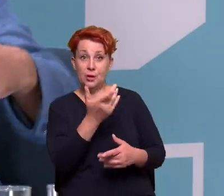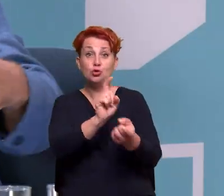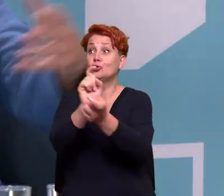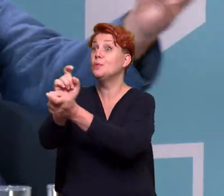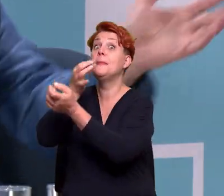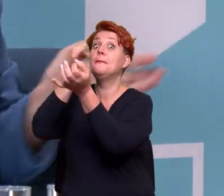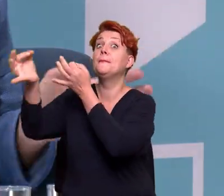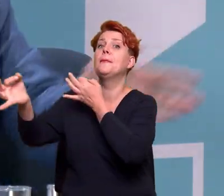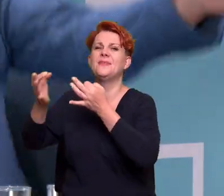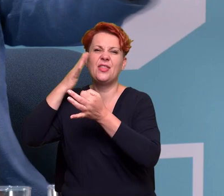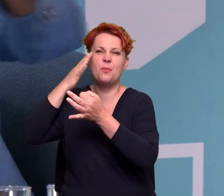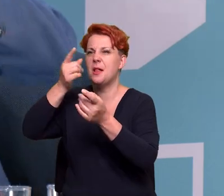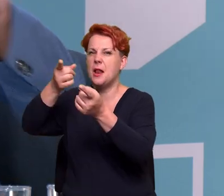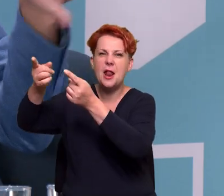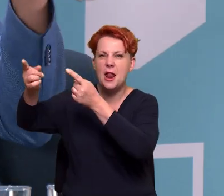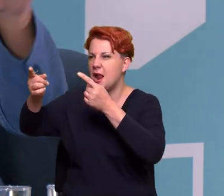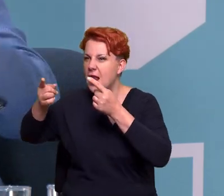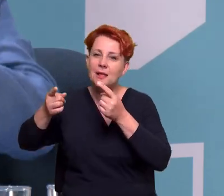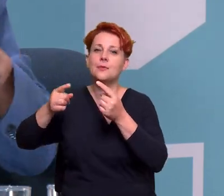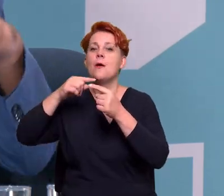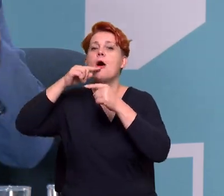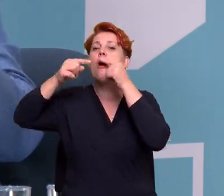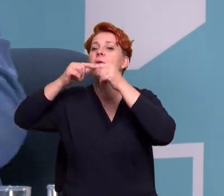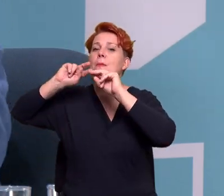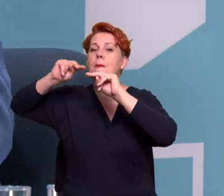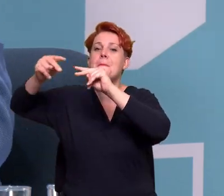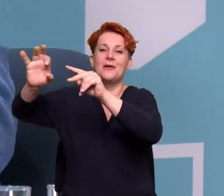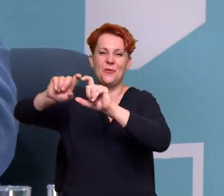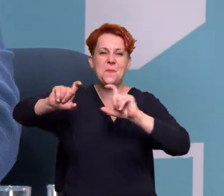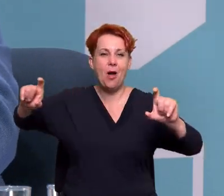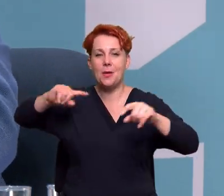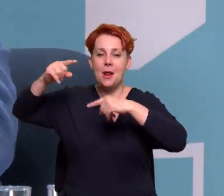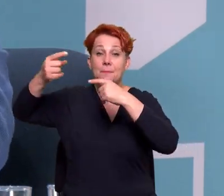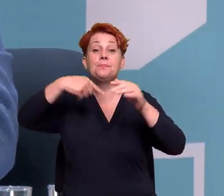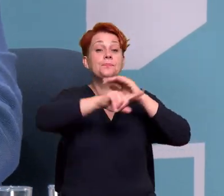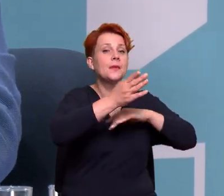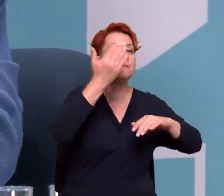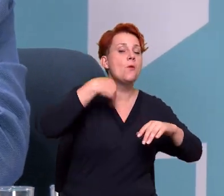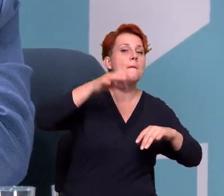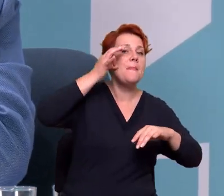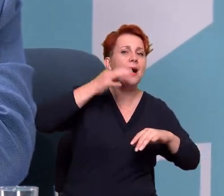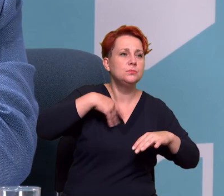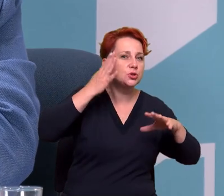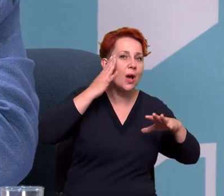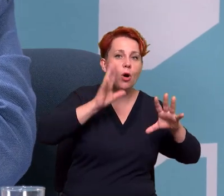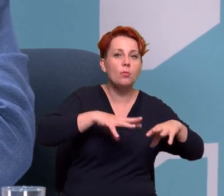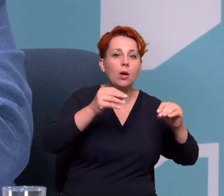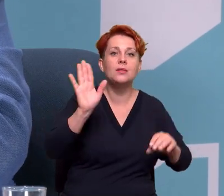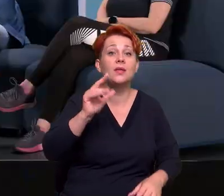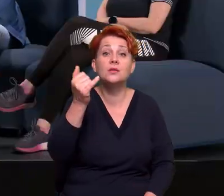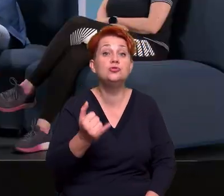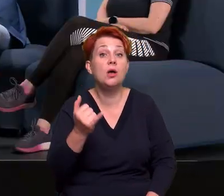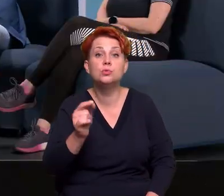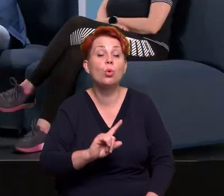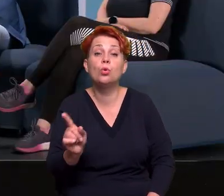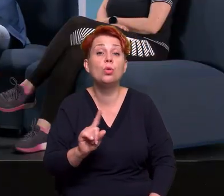to mikrohistorie, wiadomo, oral history, tam historia mówiona bloku. Były tam panie, które mieszkały od początku. Mówi, nie, to nie dziecko, one